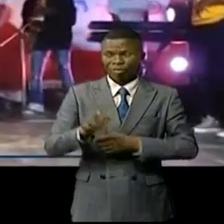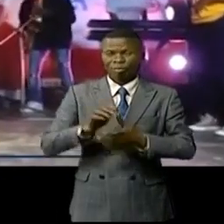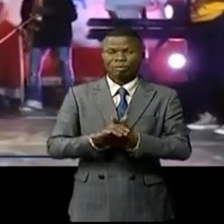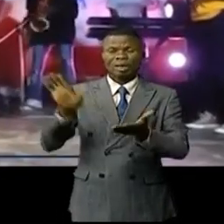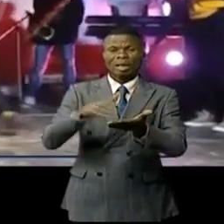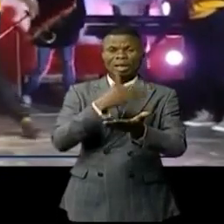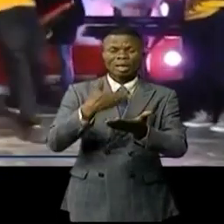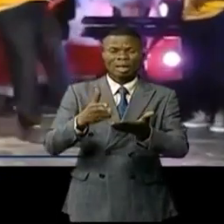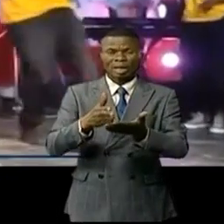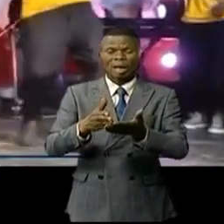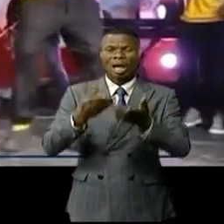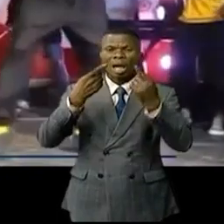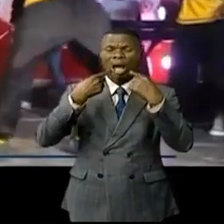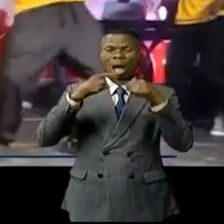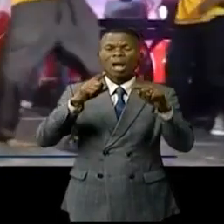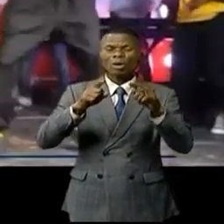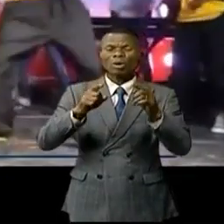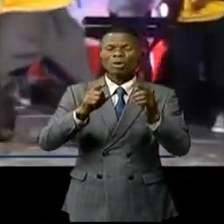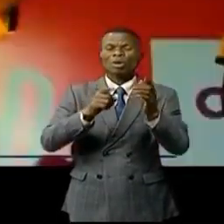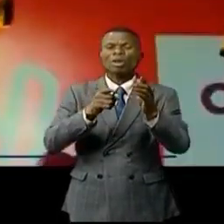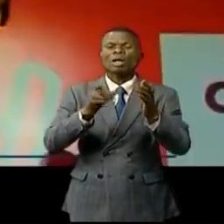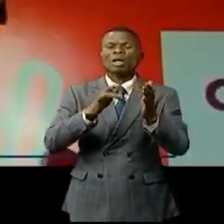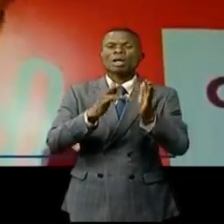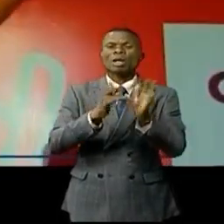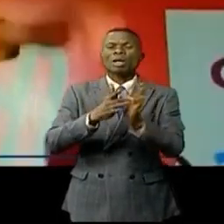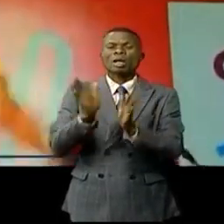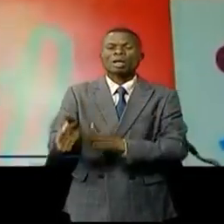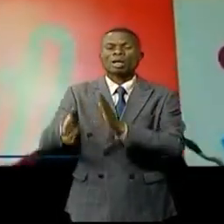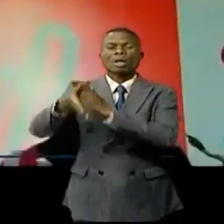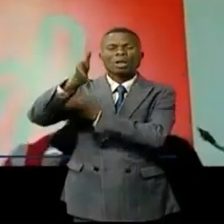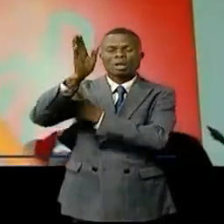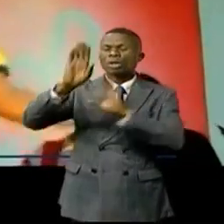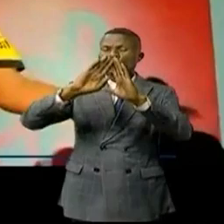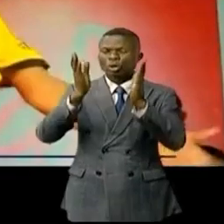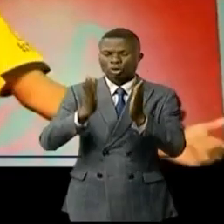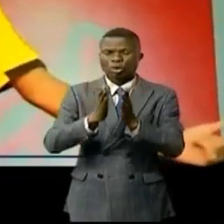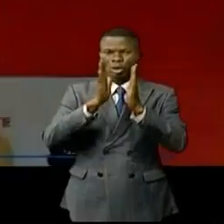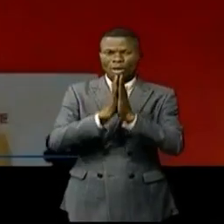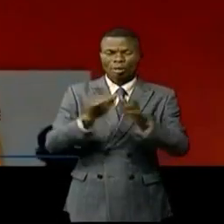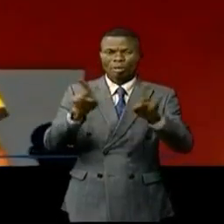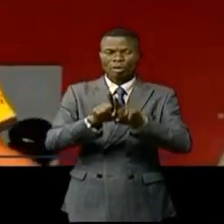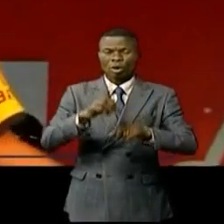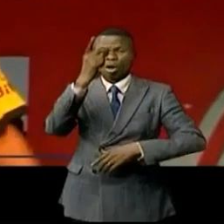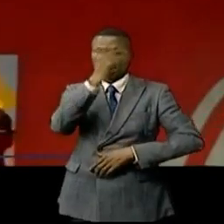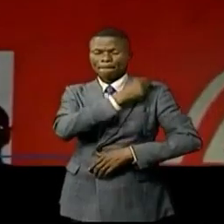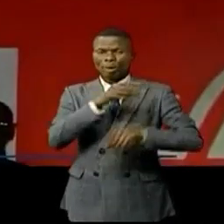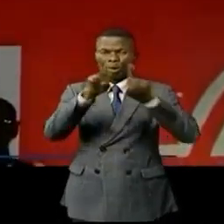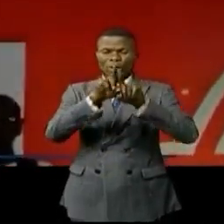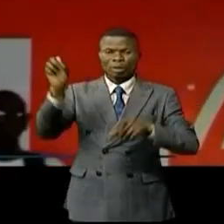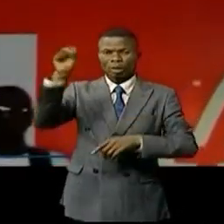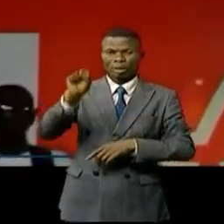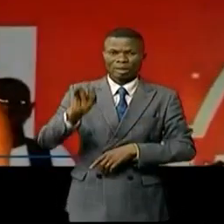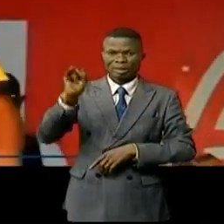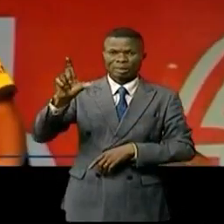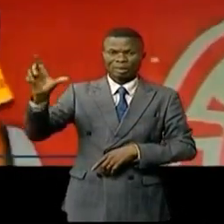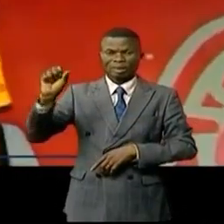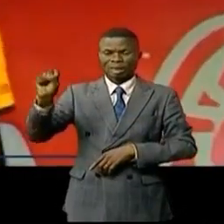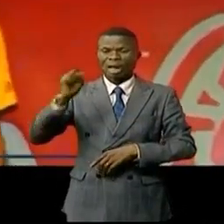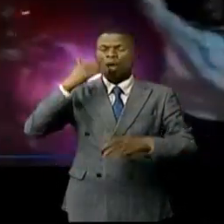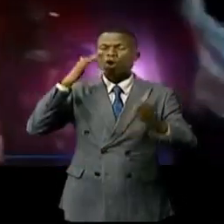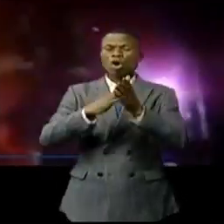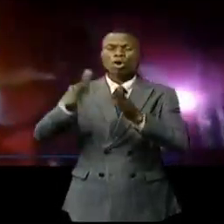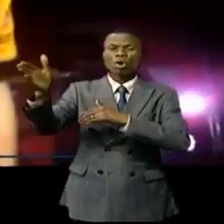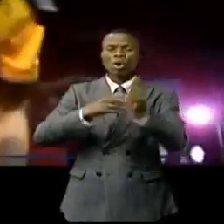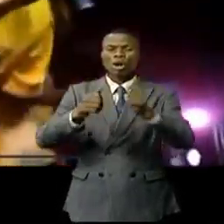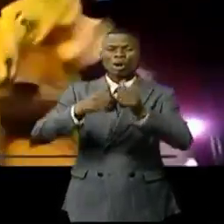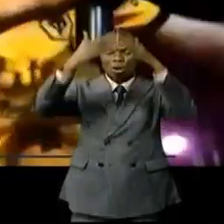chanson adressée à l'Éternel, tous les participants ont loué Dieu à la manière de Paul et Silas, dont la louange a ébranlé le